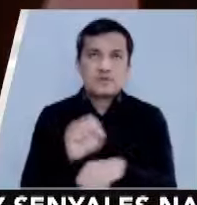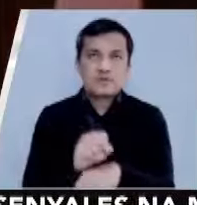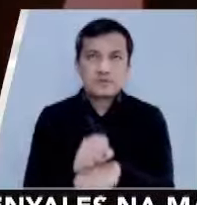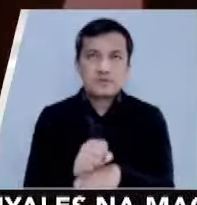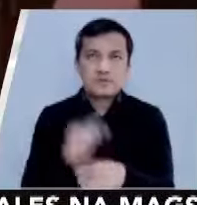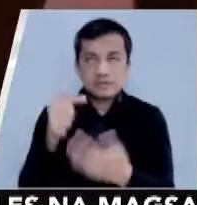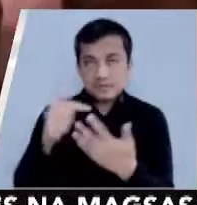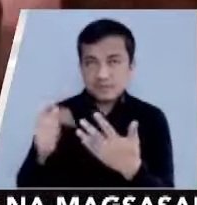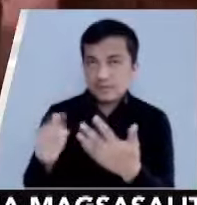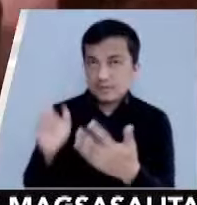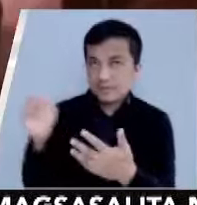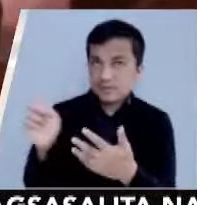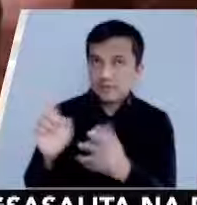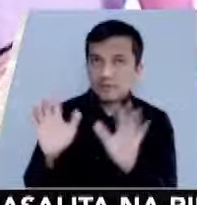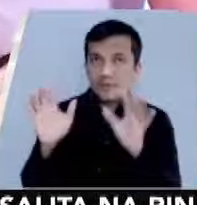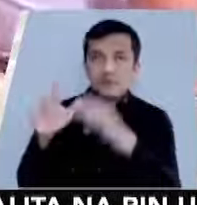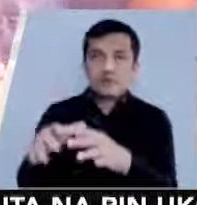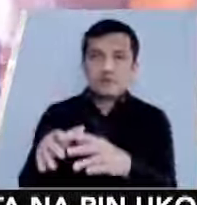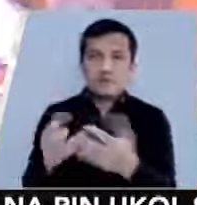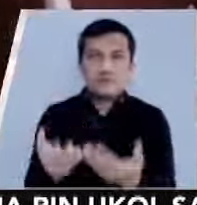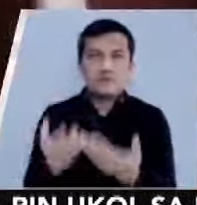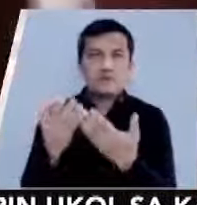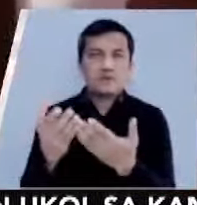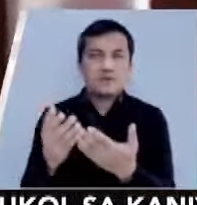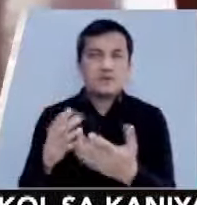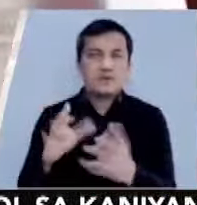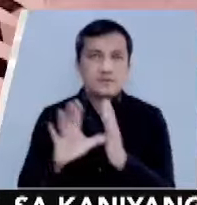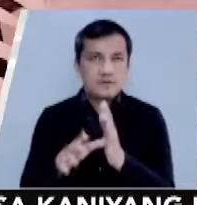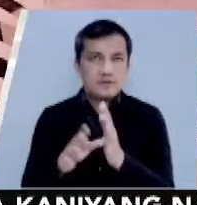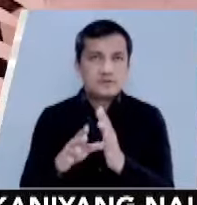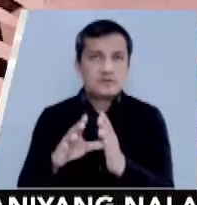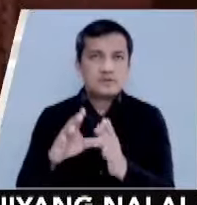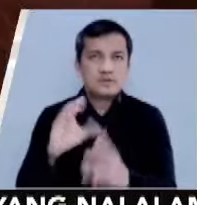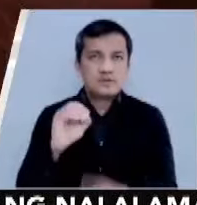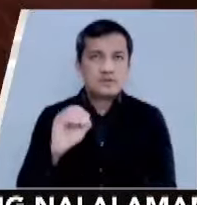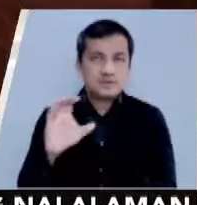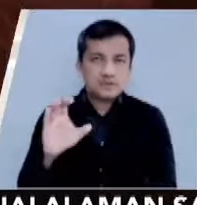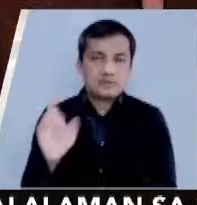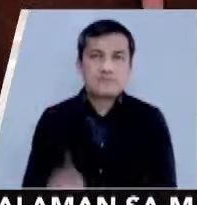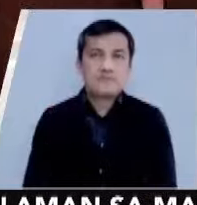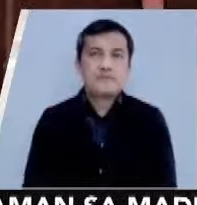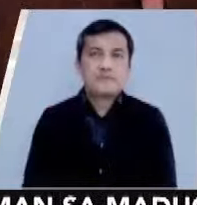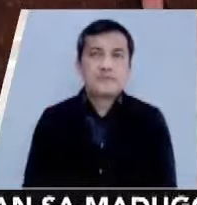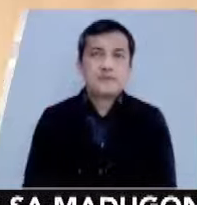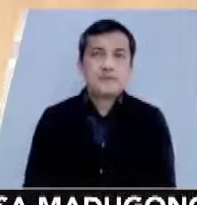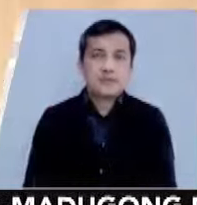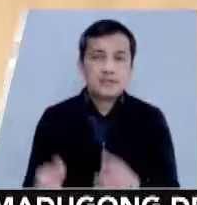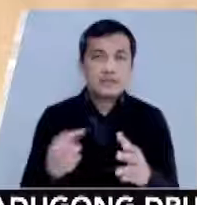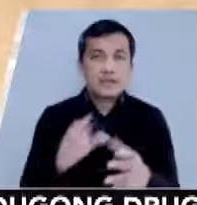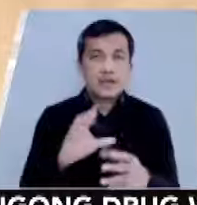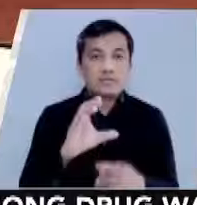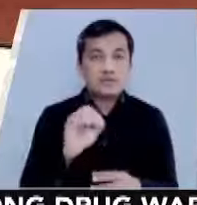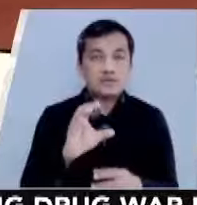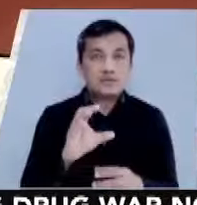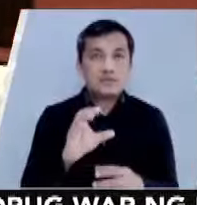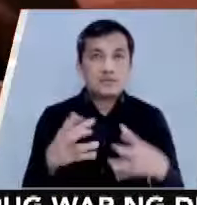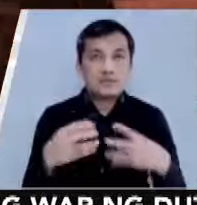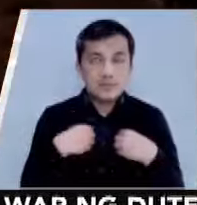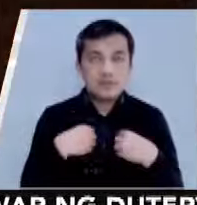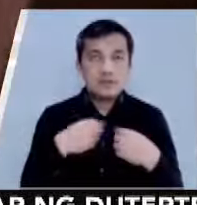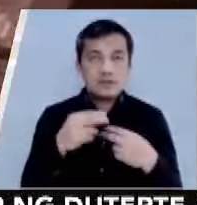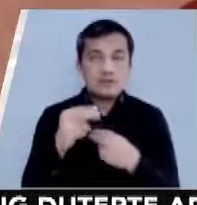mga dumagsa para maghain sa COMELEC ng kanilang Certificate of Nomination at Certificate of Acceptance of Nomination para